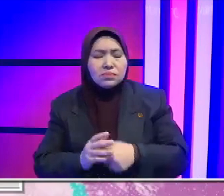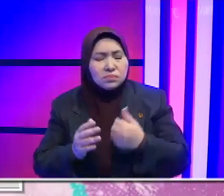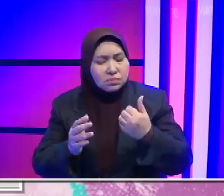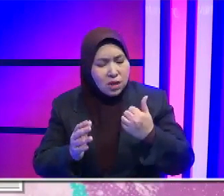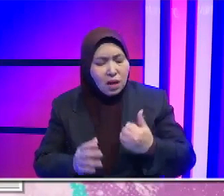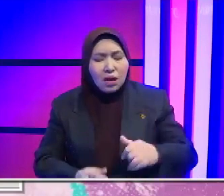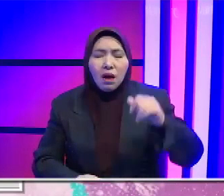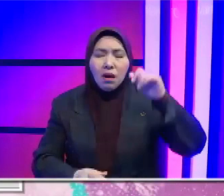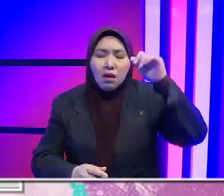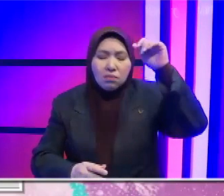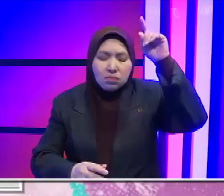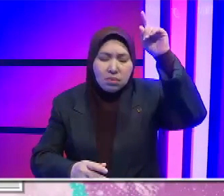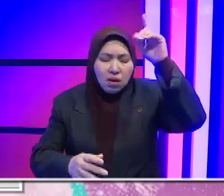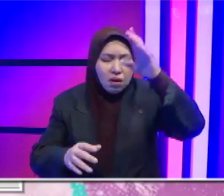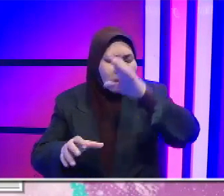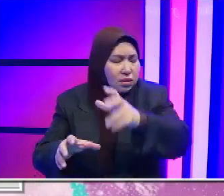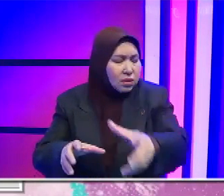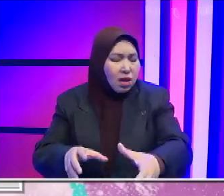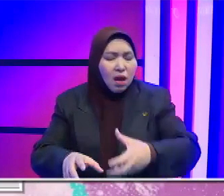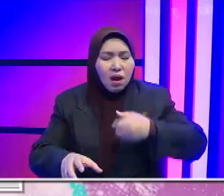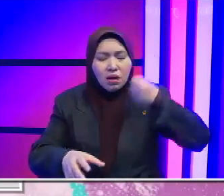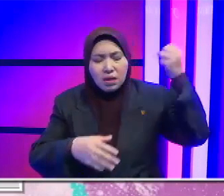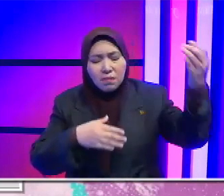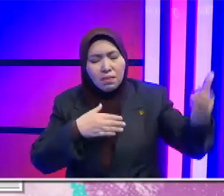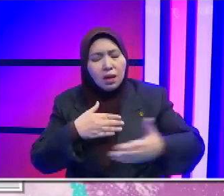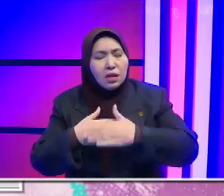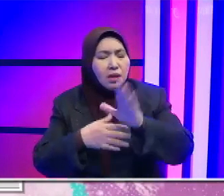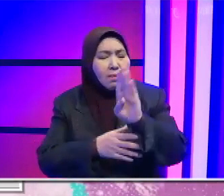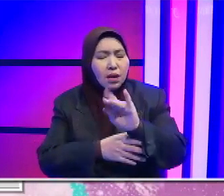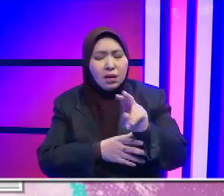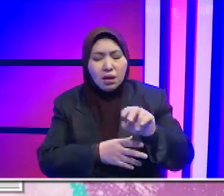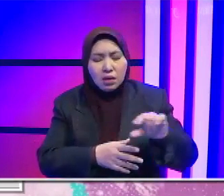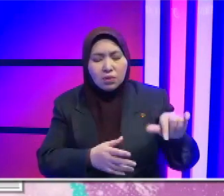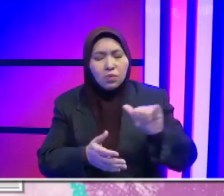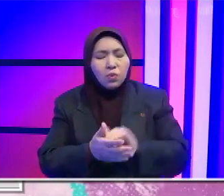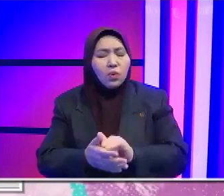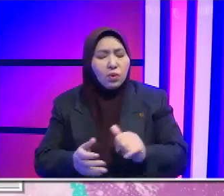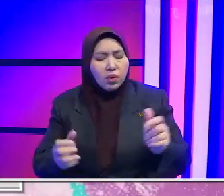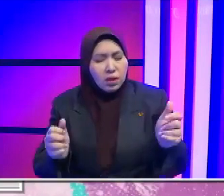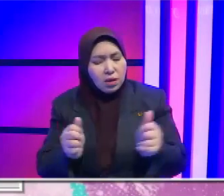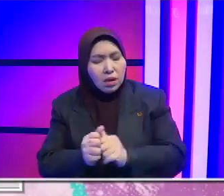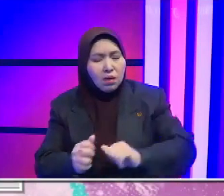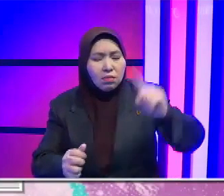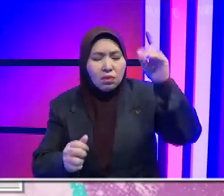ثم قبضناه إلينا قبضا